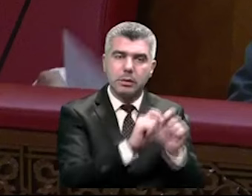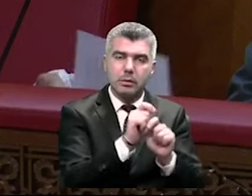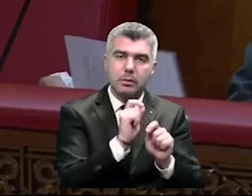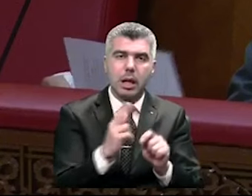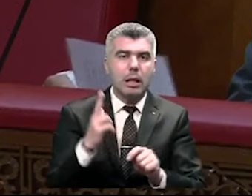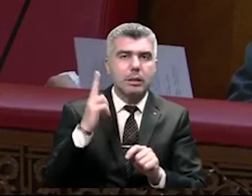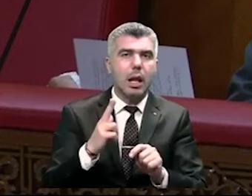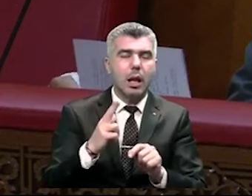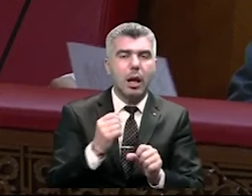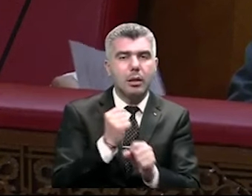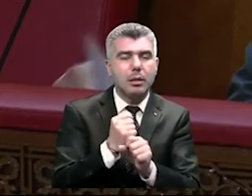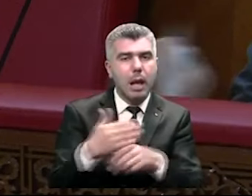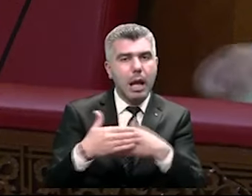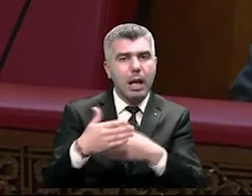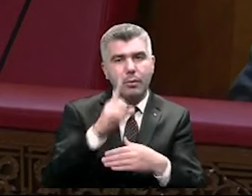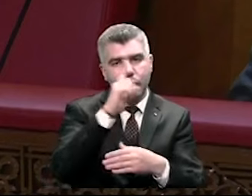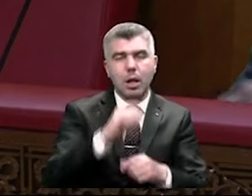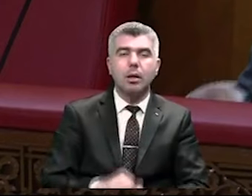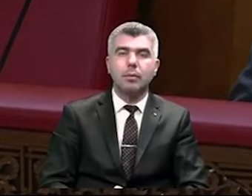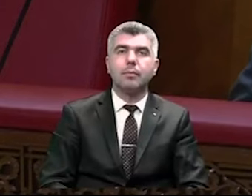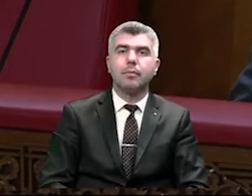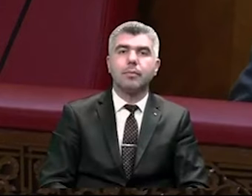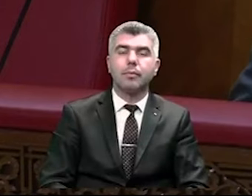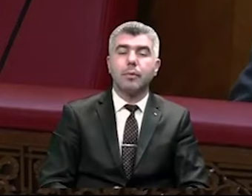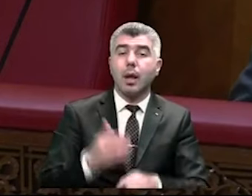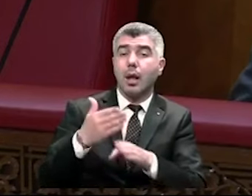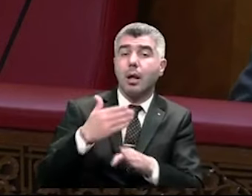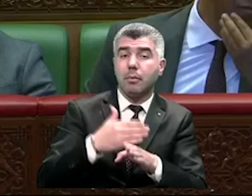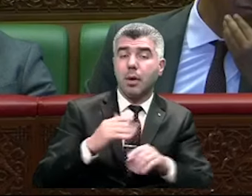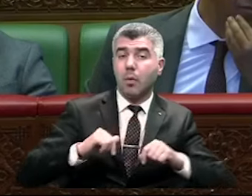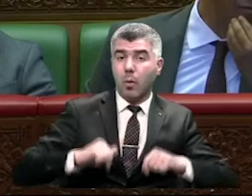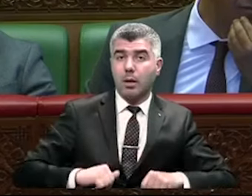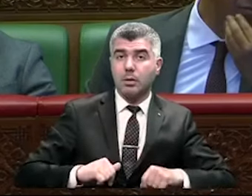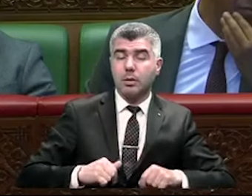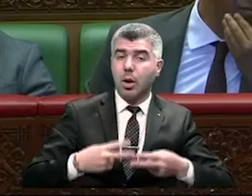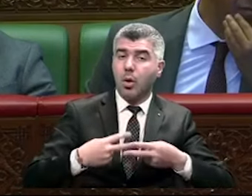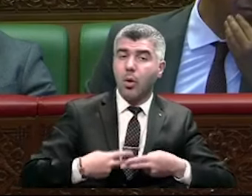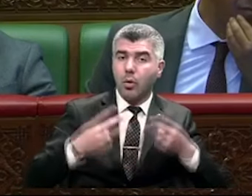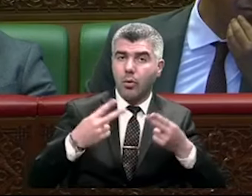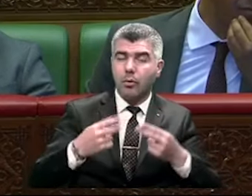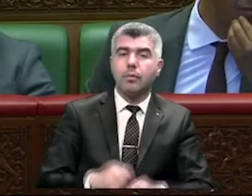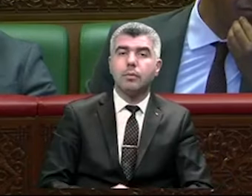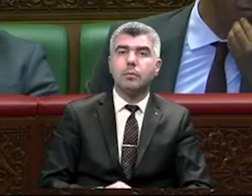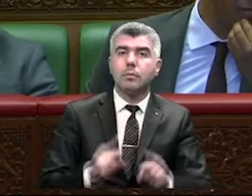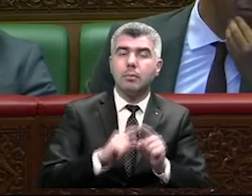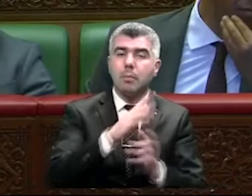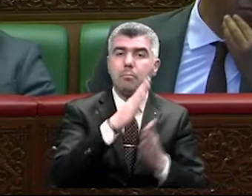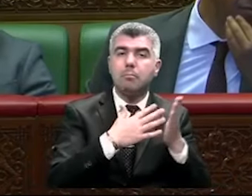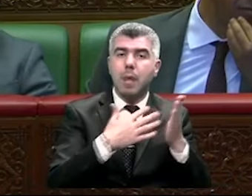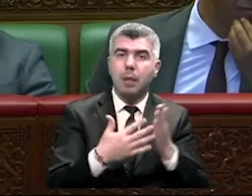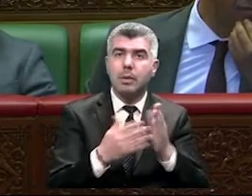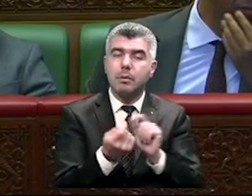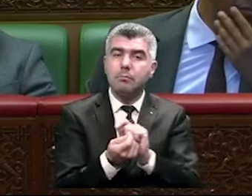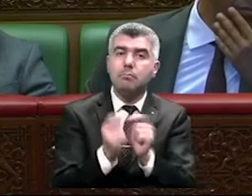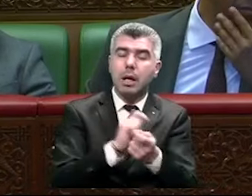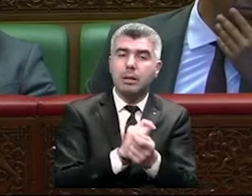العمل بها قريبا وشكرا كما انه سبق لكم سيد الوزير ان صرحت في اطار تنزيل المخطط الوطني لتسريح تحويل